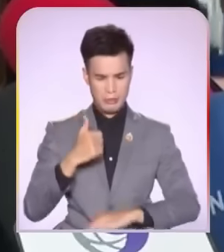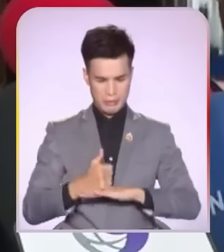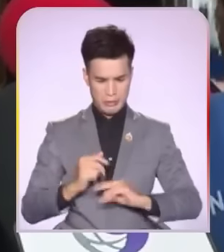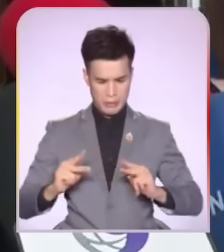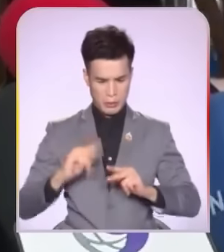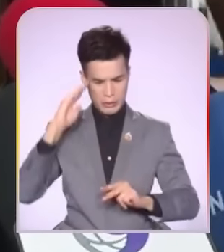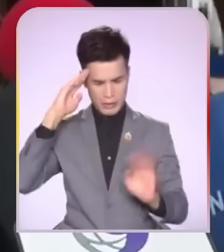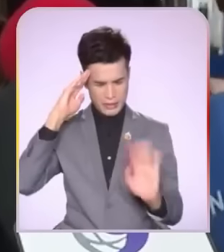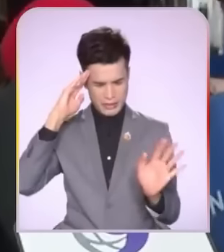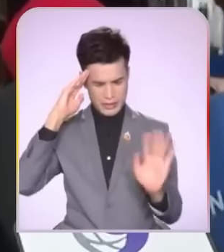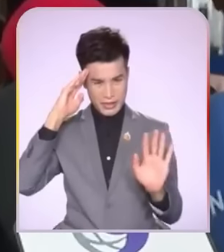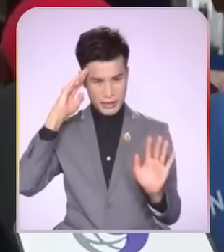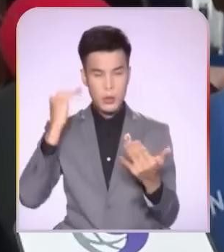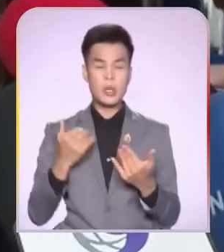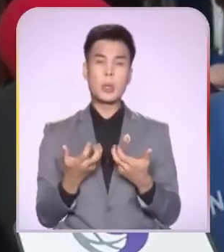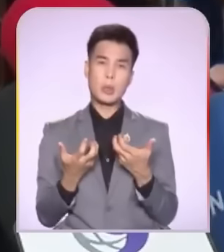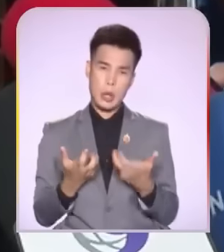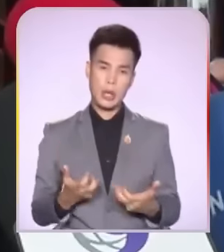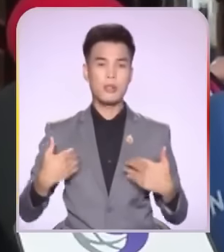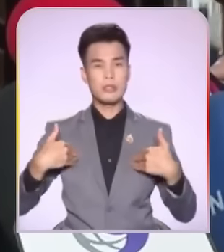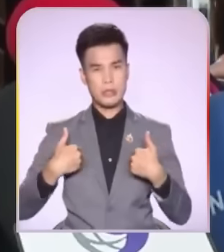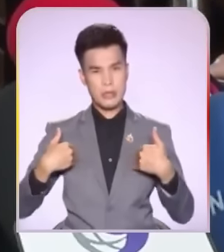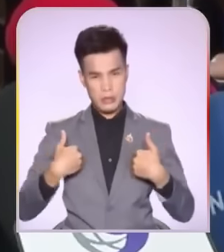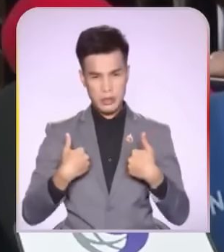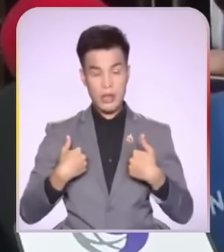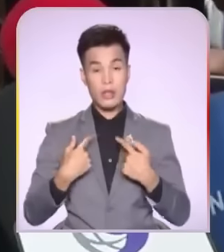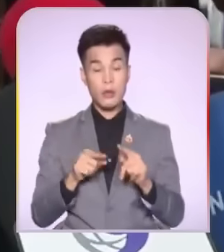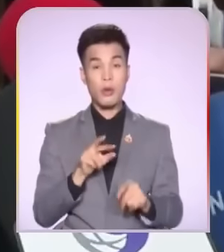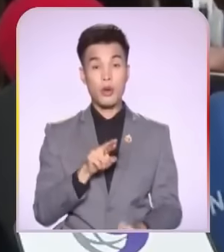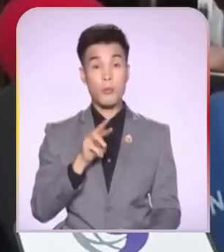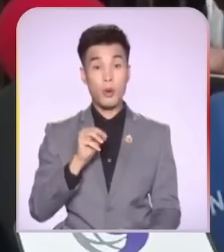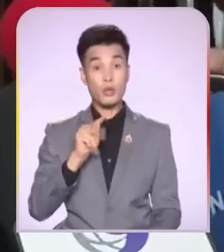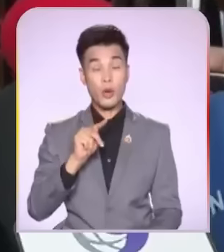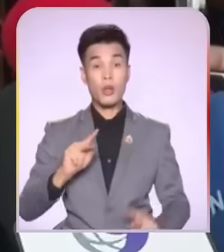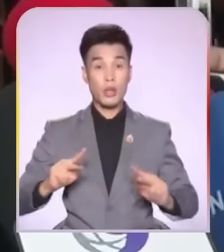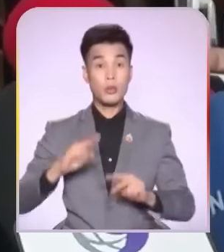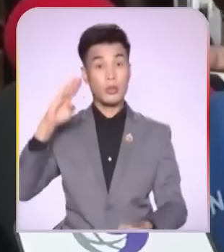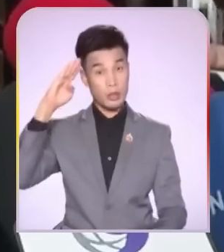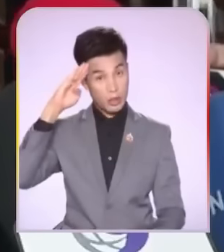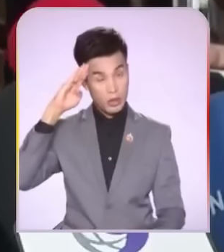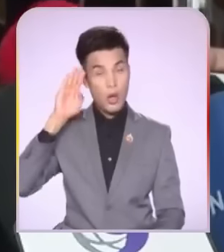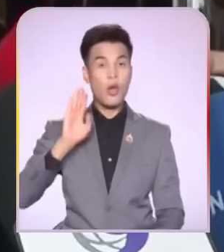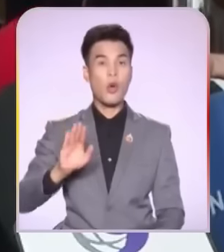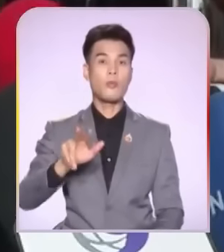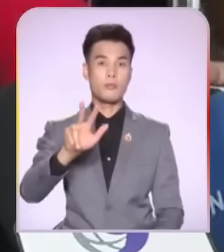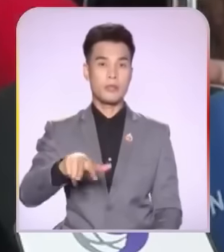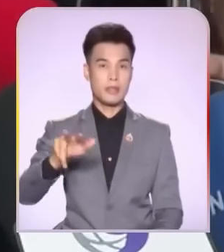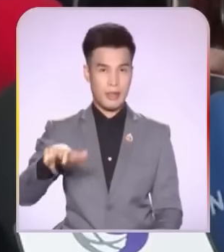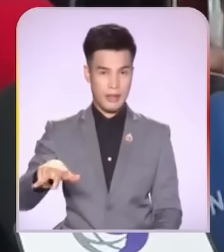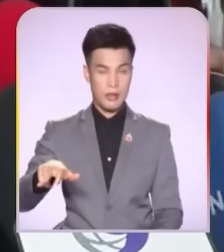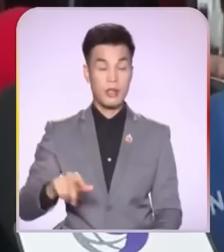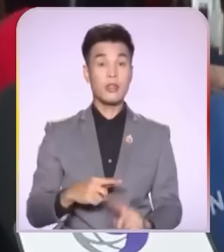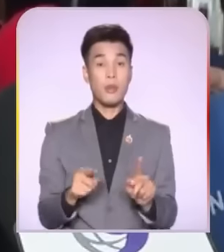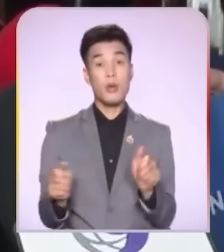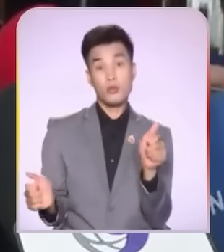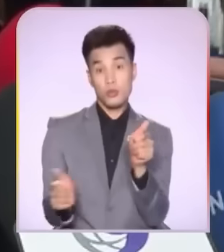ะคะเพราะว่าแค่นี้ก็หนักแล้วเหนื่อยแล้วนะคะแต่ว่ารัฐมนตรีว่าการกระทรวงกลาโหมเนี่ยเป็นโควต้าของพรรคเพื่อไทยส่วนรัฐม